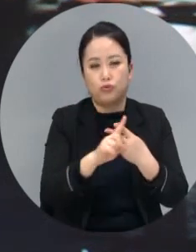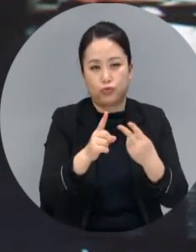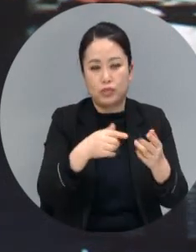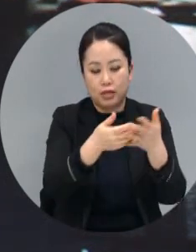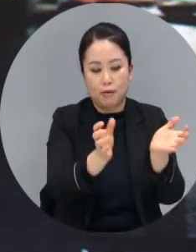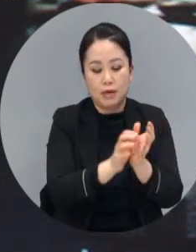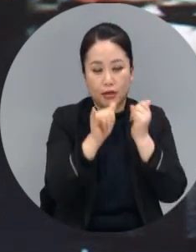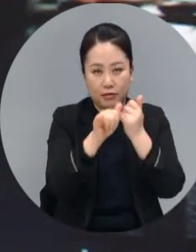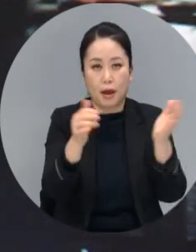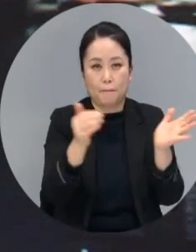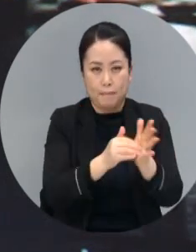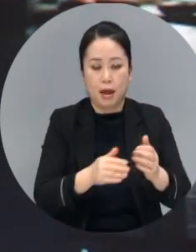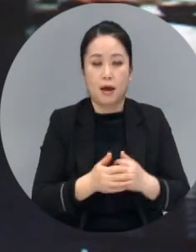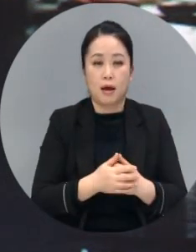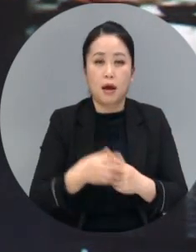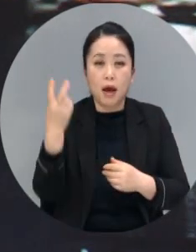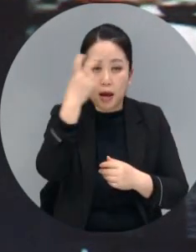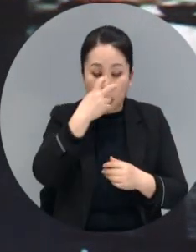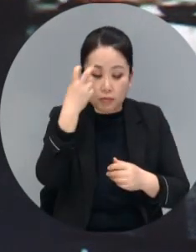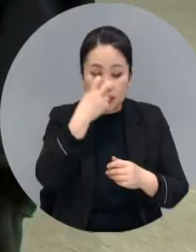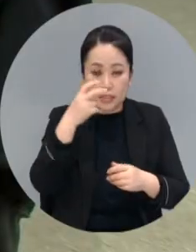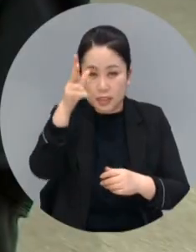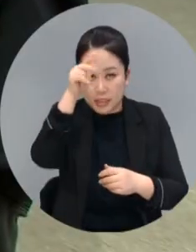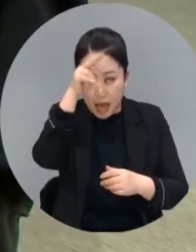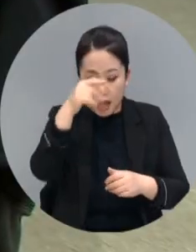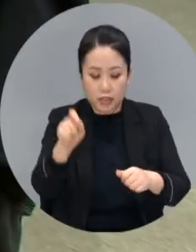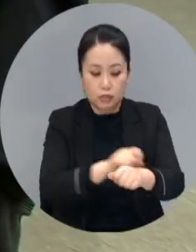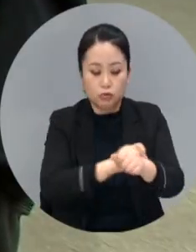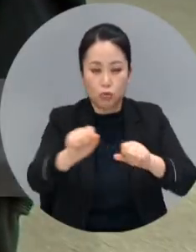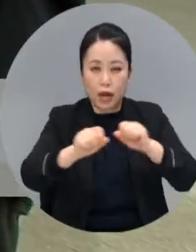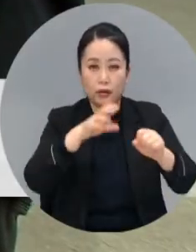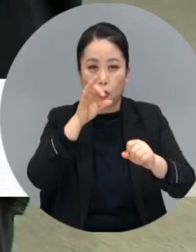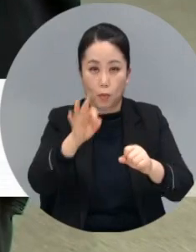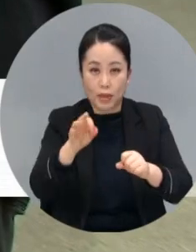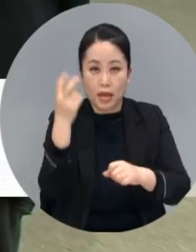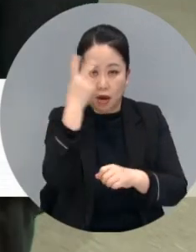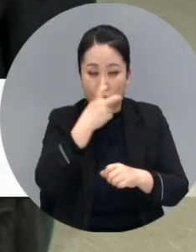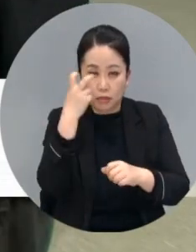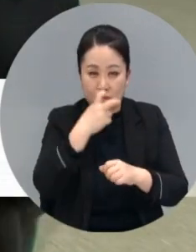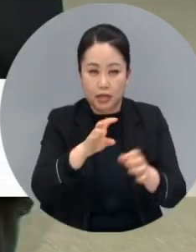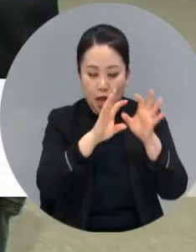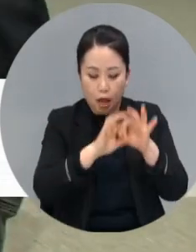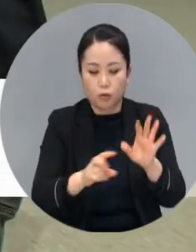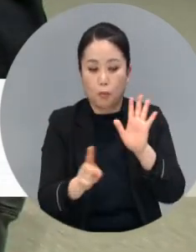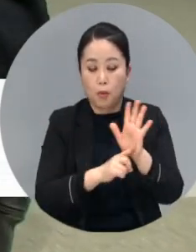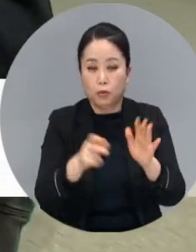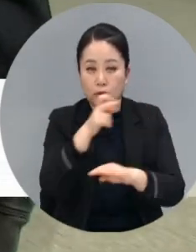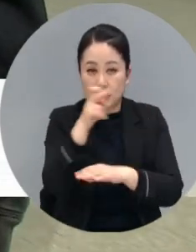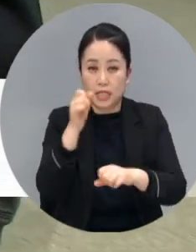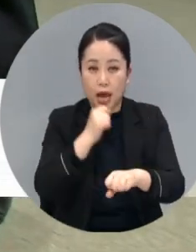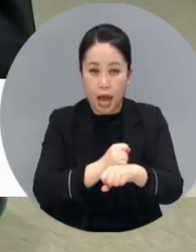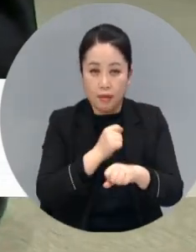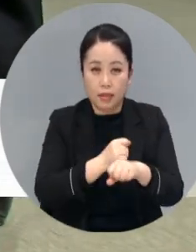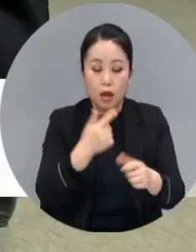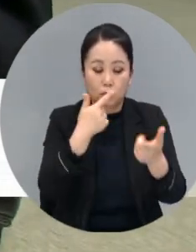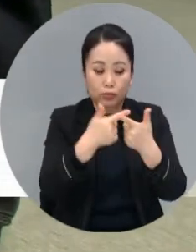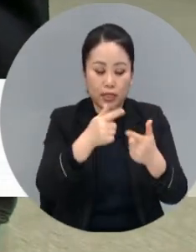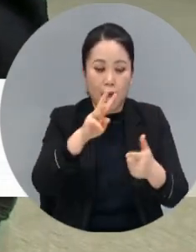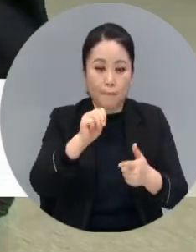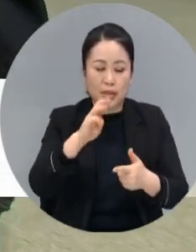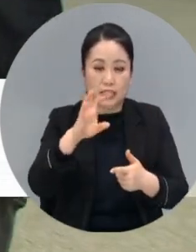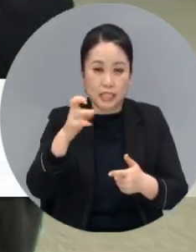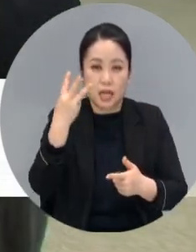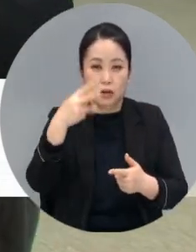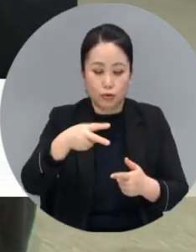검찰 특수 활동비 검증 연속 보도를 취재한 부산 MBC 유재민 김욱진 박현진 기자가